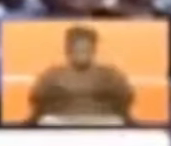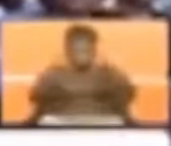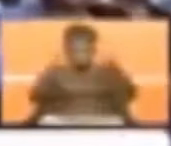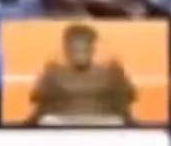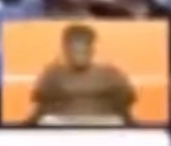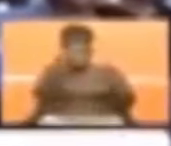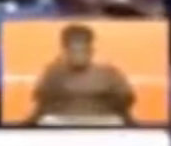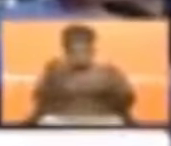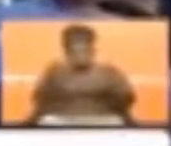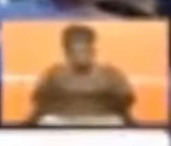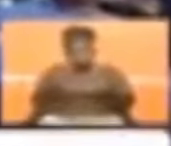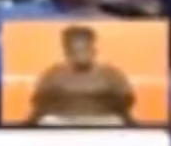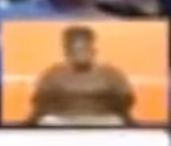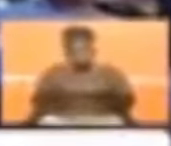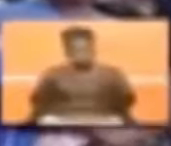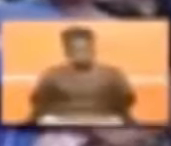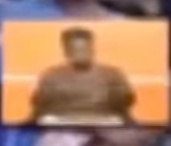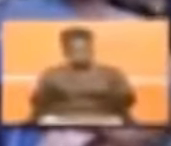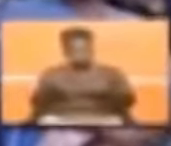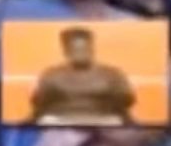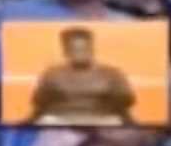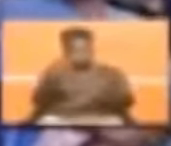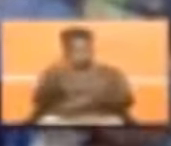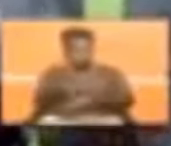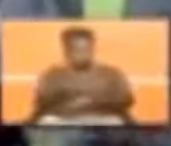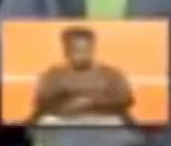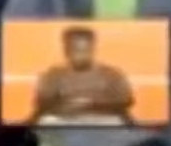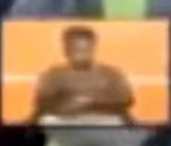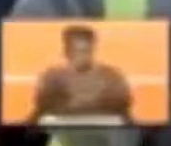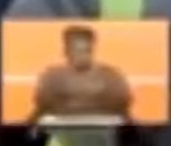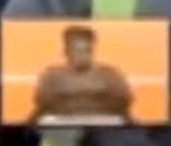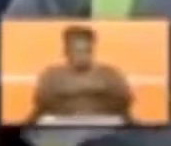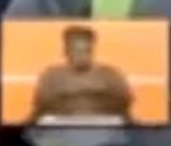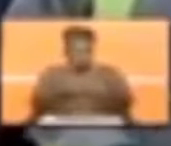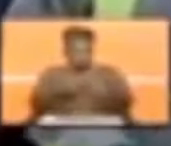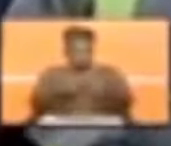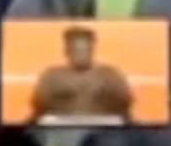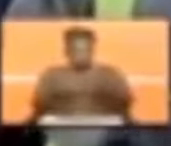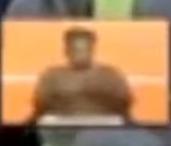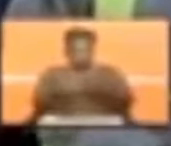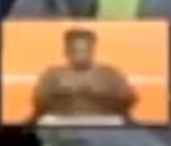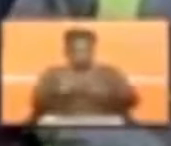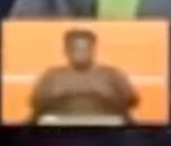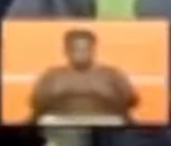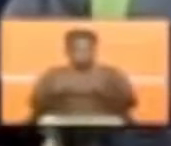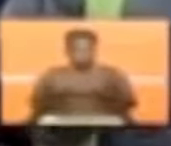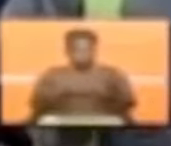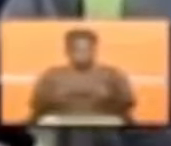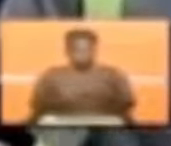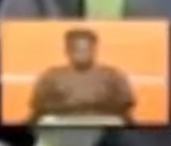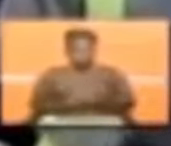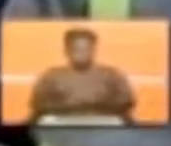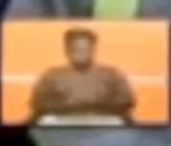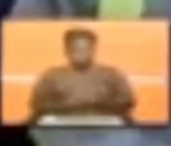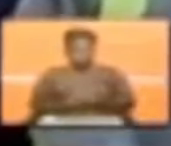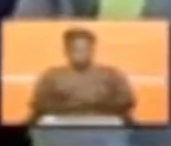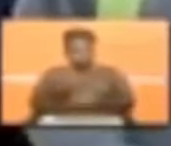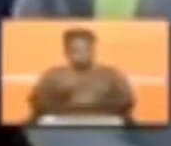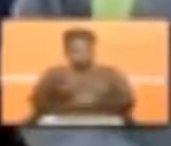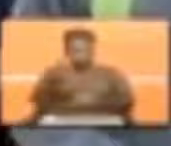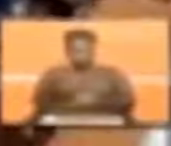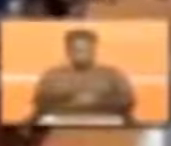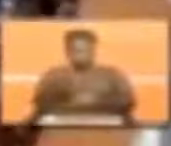kuba ne pitiye sangi do mukwaki ni wana mulira ni katarina ubisibu nabona yedera katarina mukugu ali